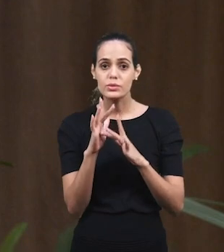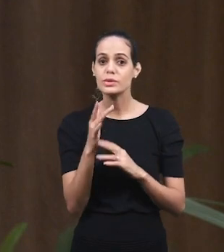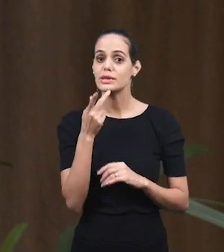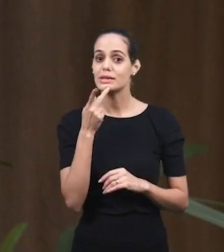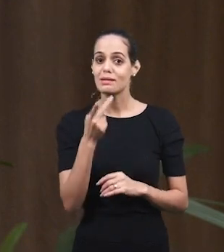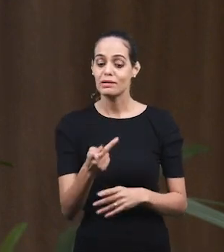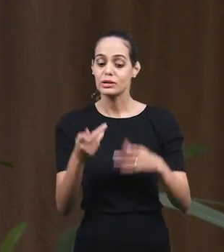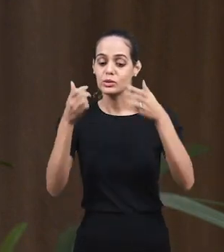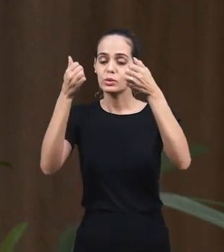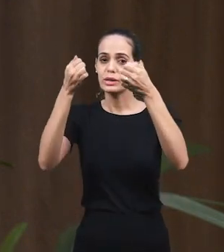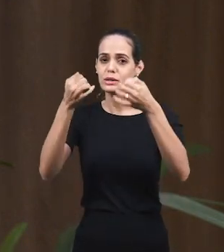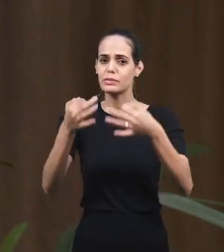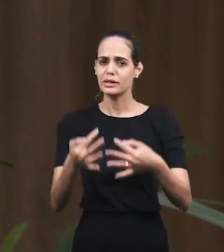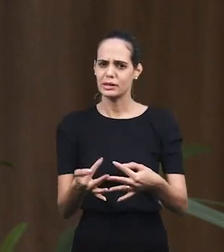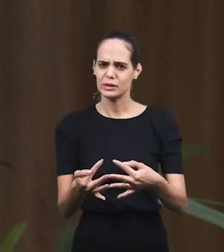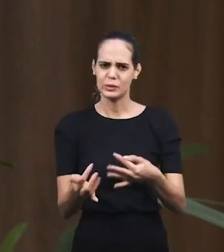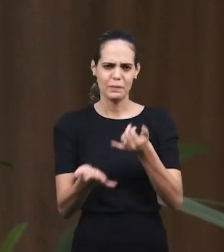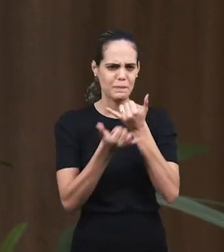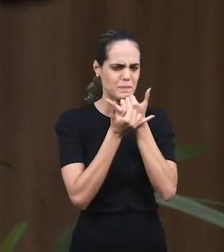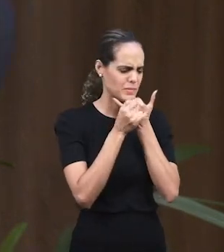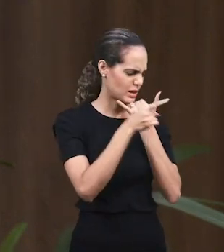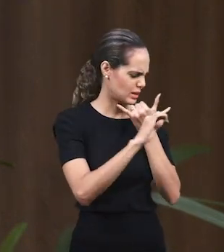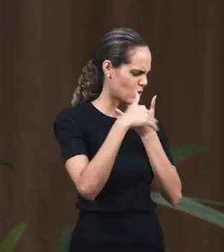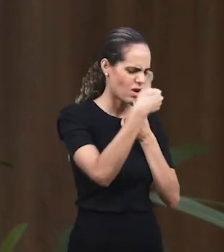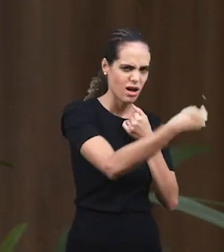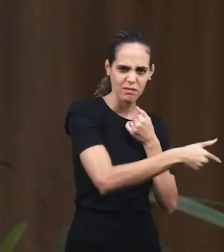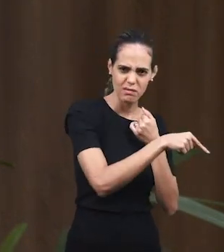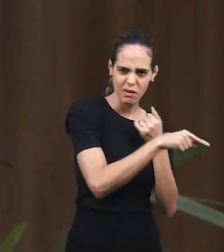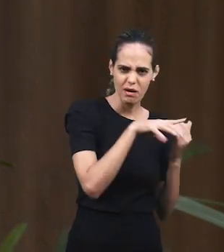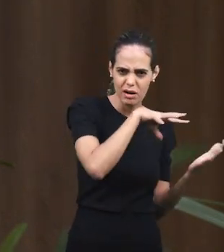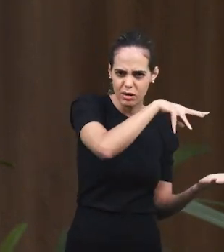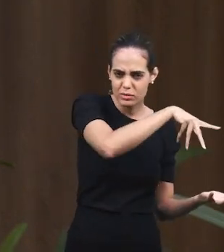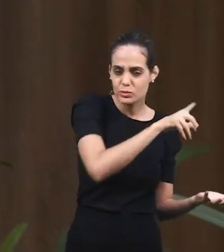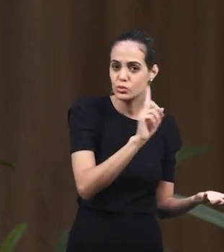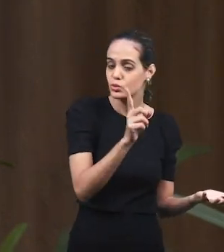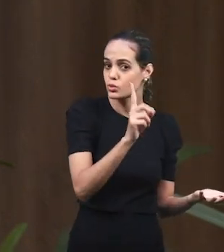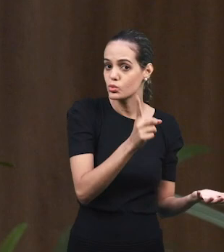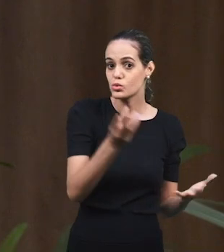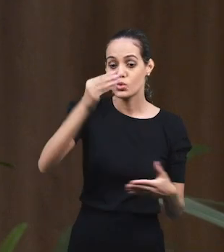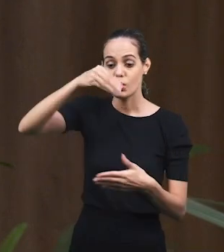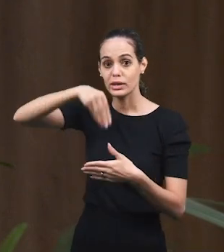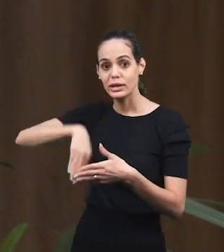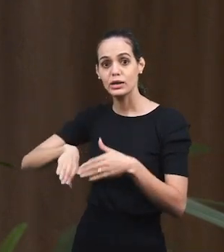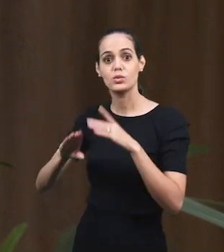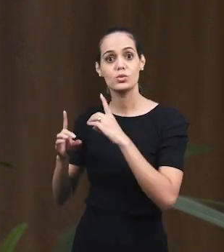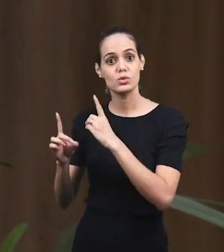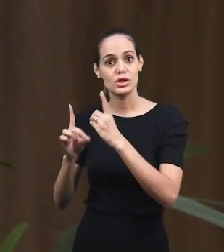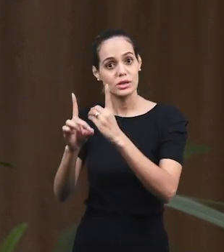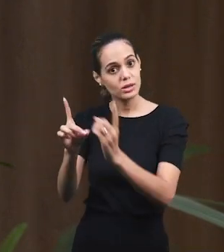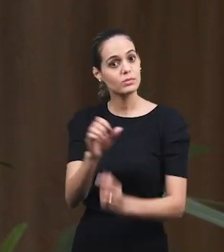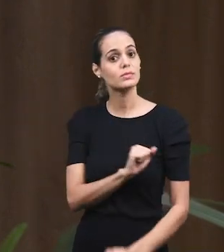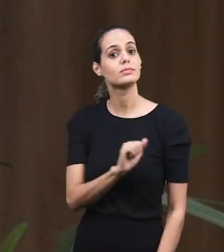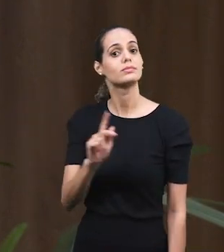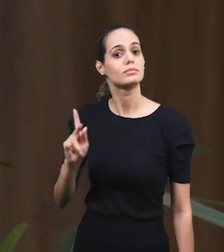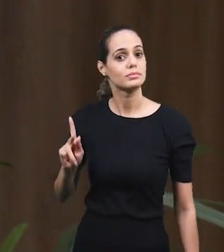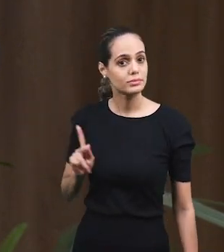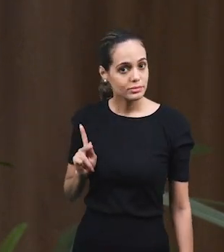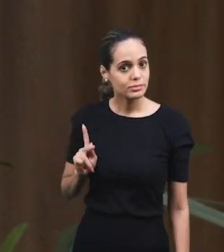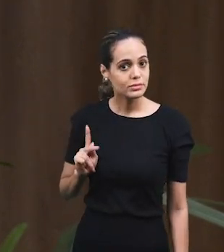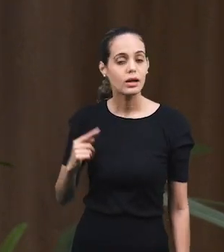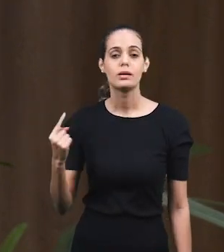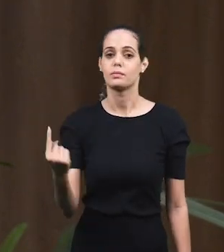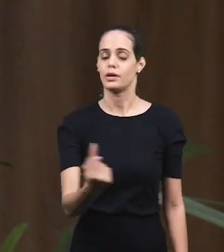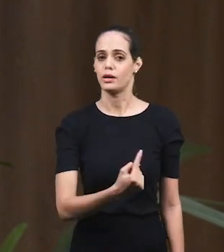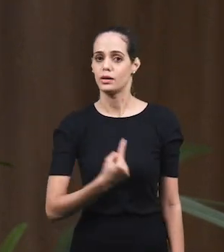conversation, Jésus, observez bien, Jésus, il parlait du pardon pas dehors, mais